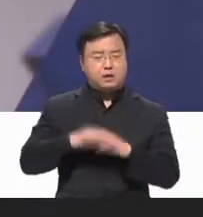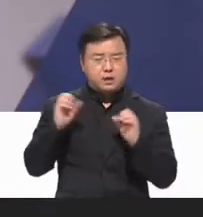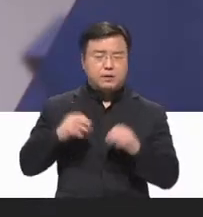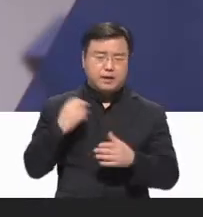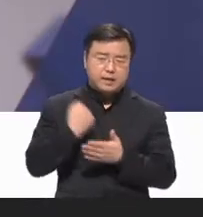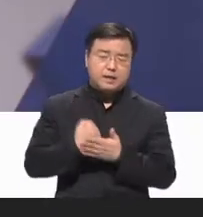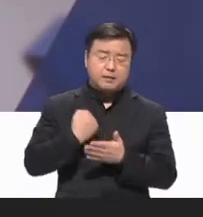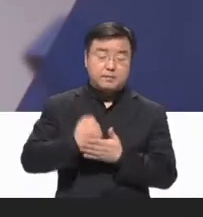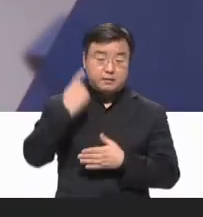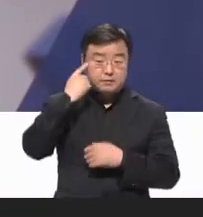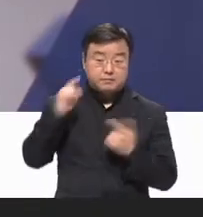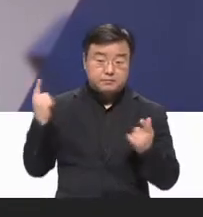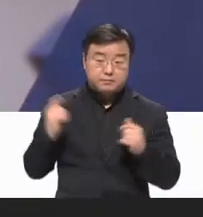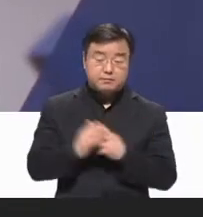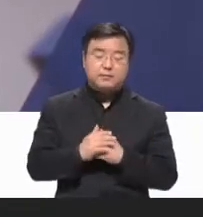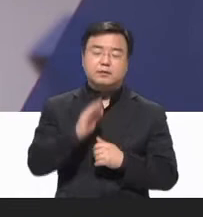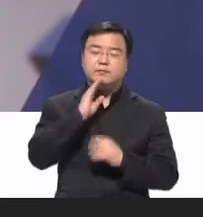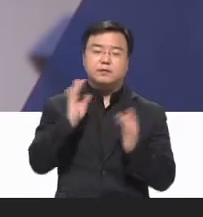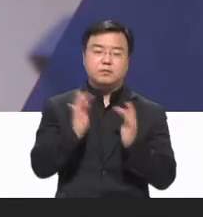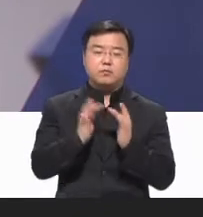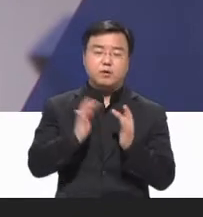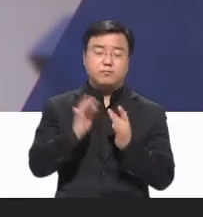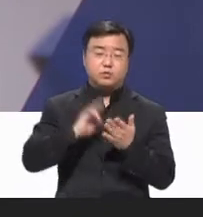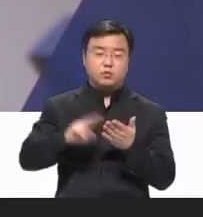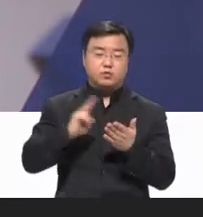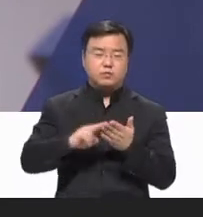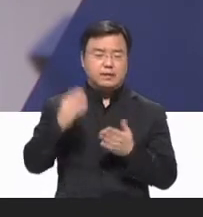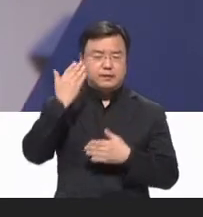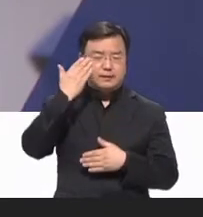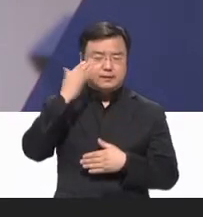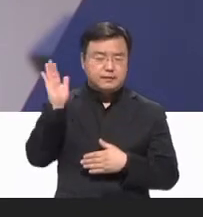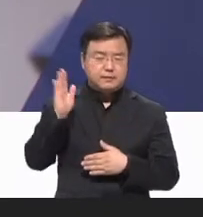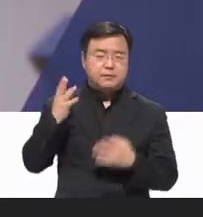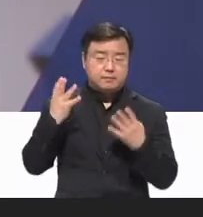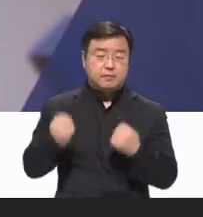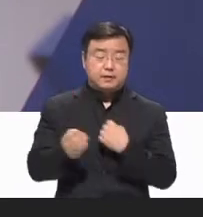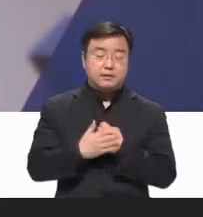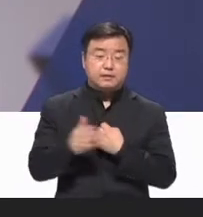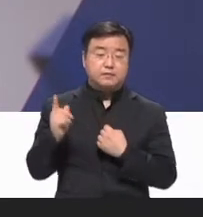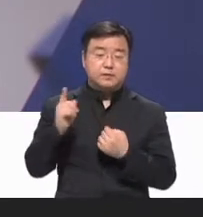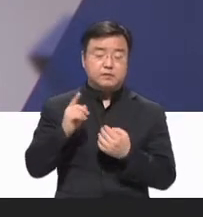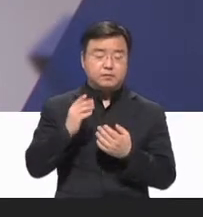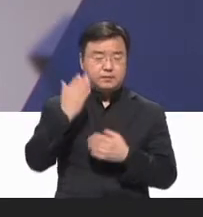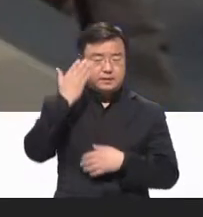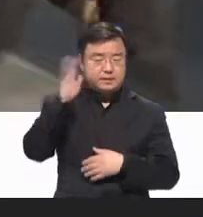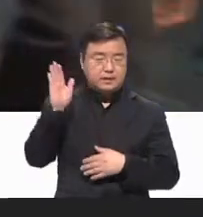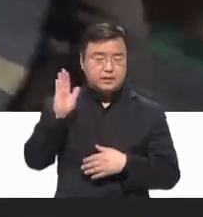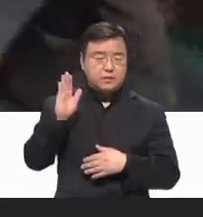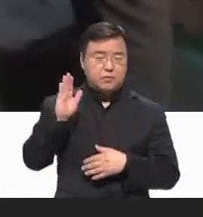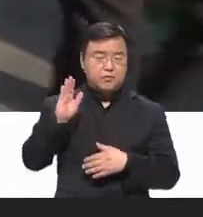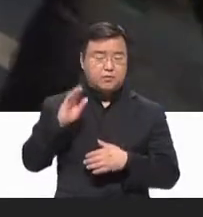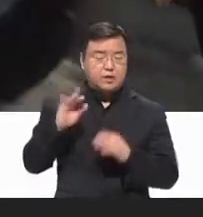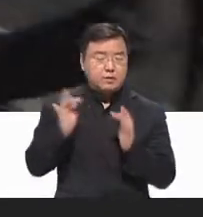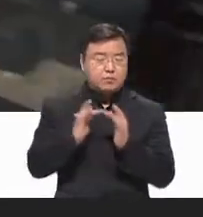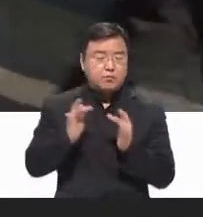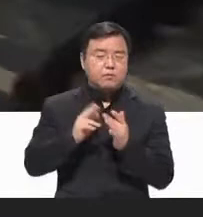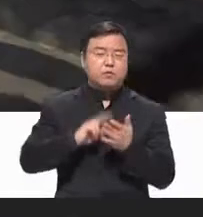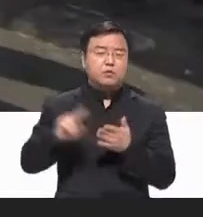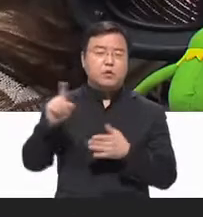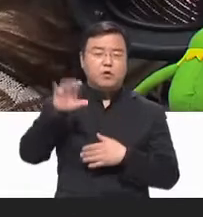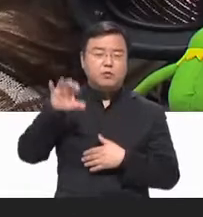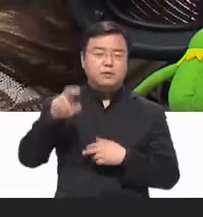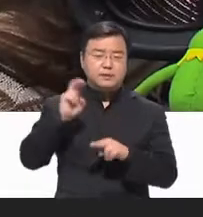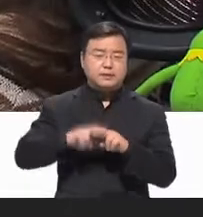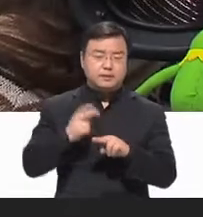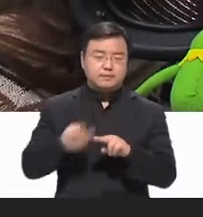아무래도 좀 벧후 이라는 매체가 예수 한 매체 이기 때문에 어 그런 생소한 매체 자체가 어딘가에 가서 자리를 잡기